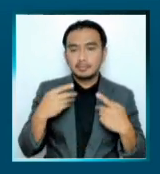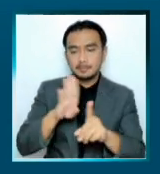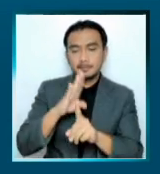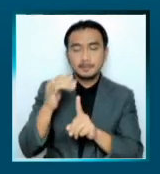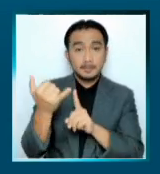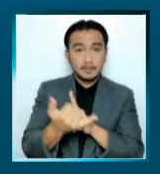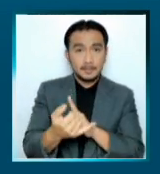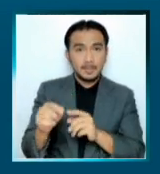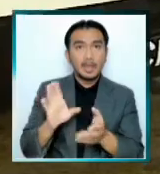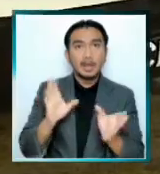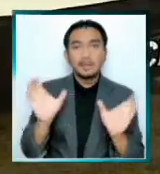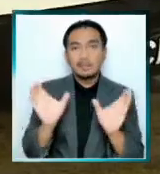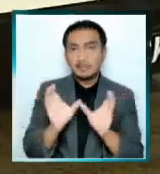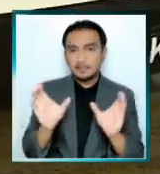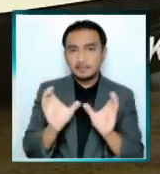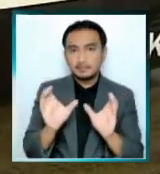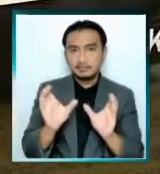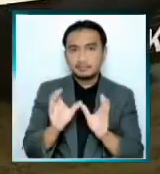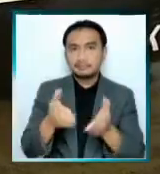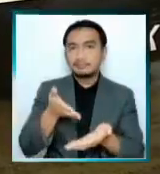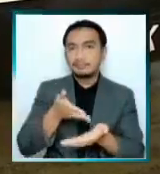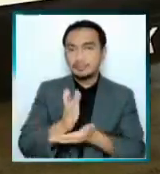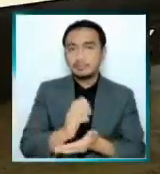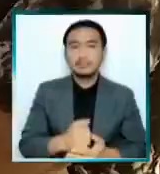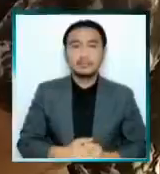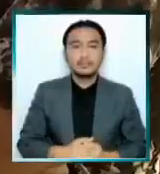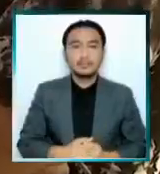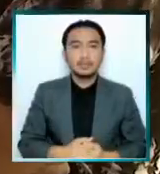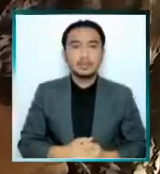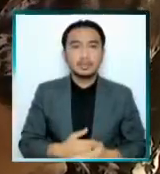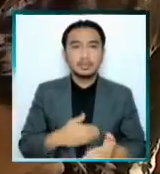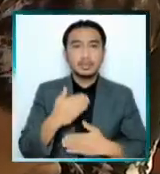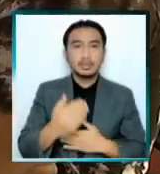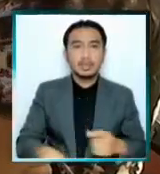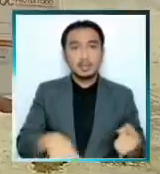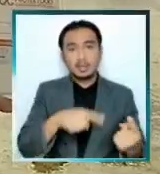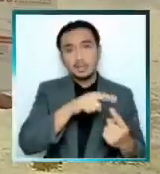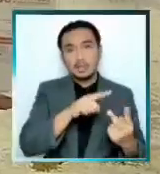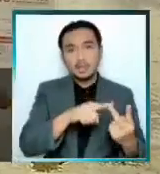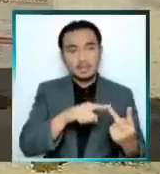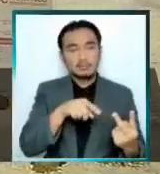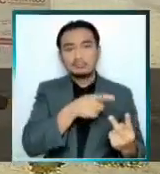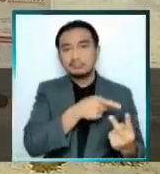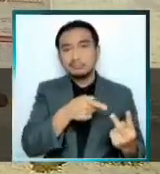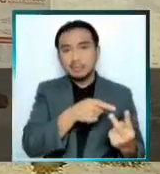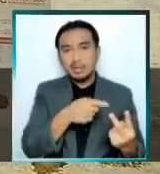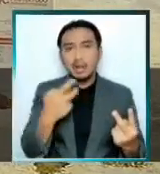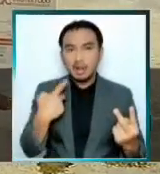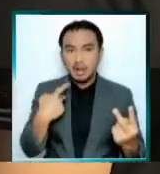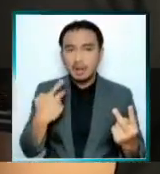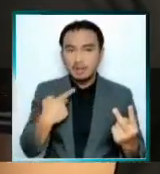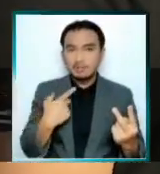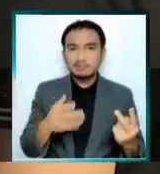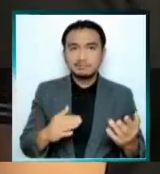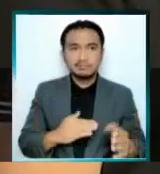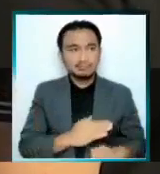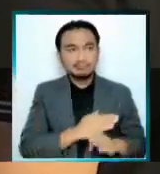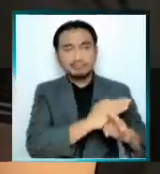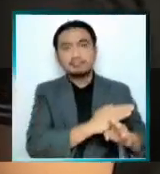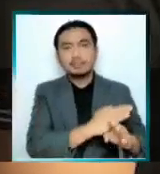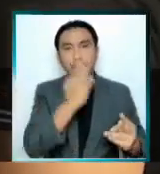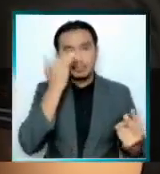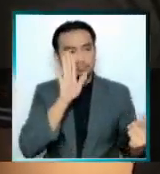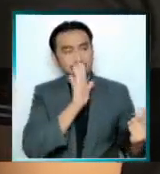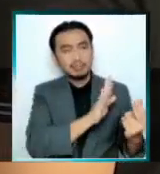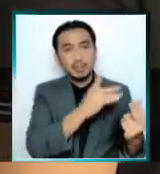o certificate. Gaya nina Aiza Bantasan at Jimmy Boyser na parehong naharang dahil nakakaisang dose pa lang